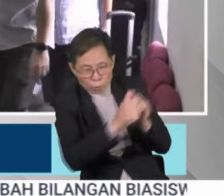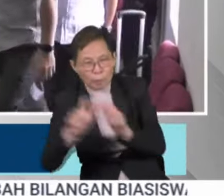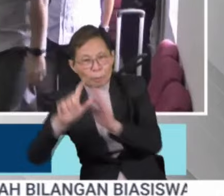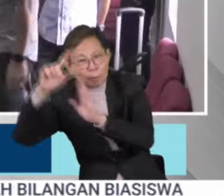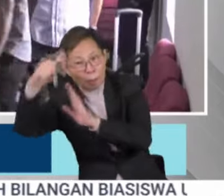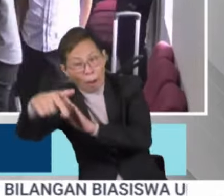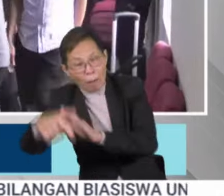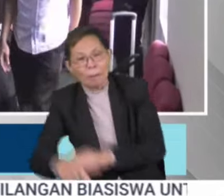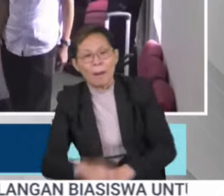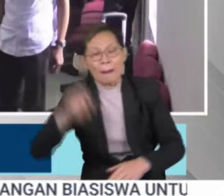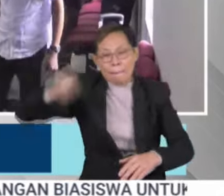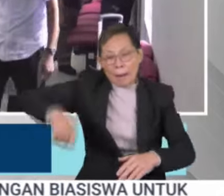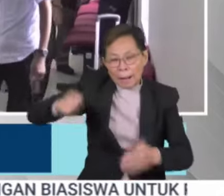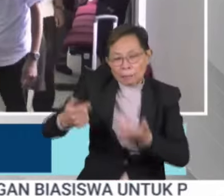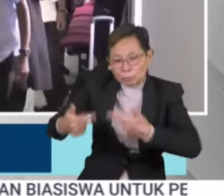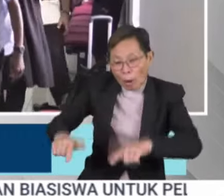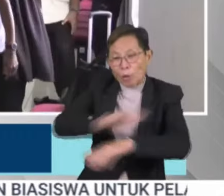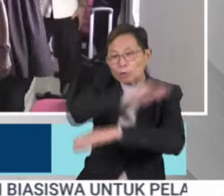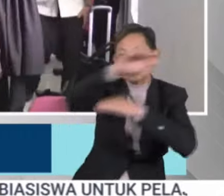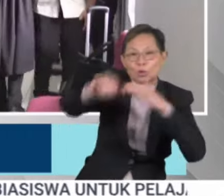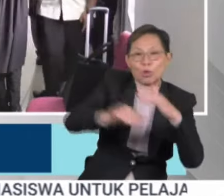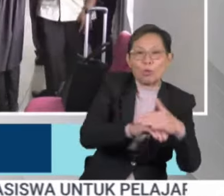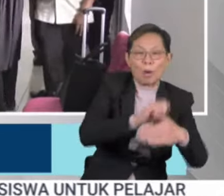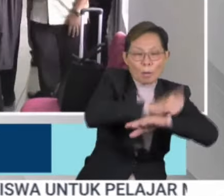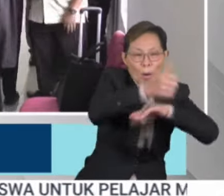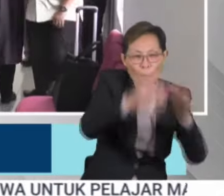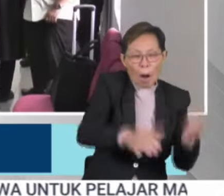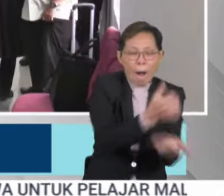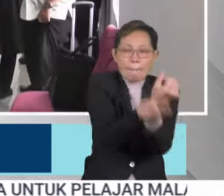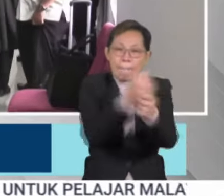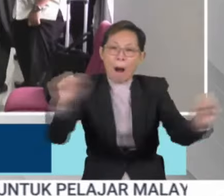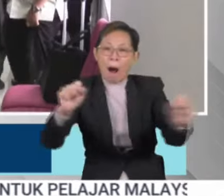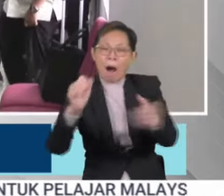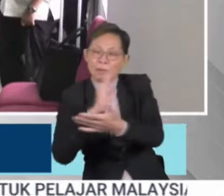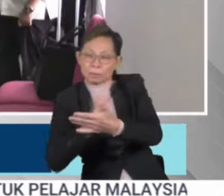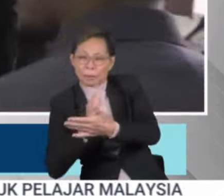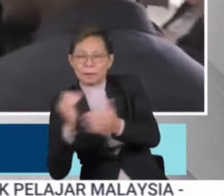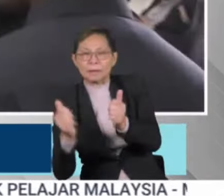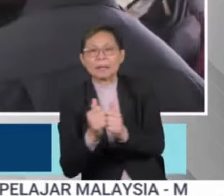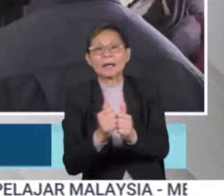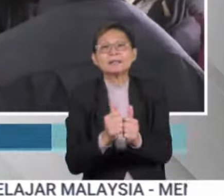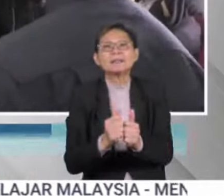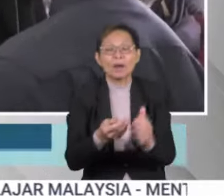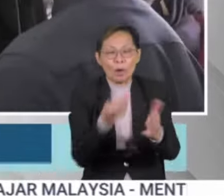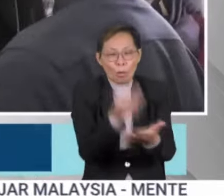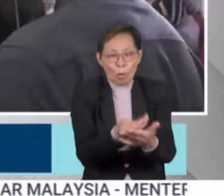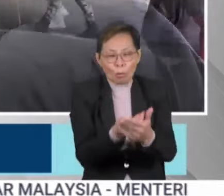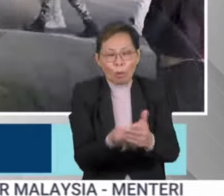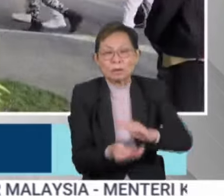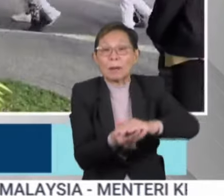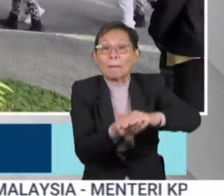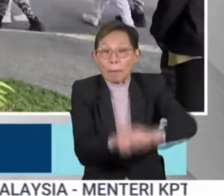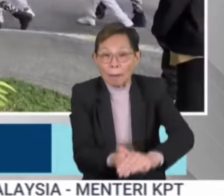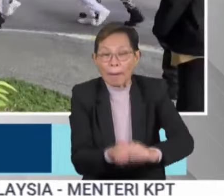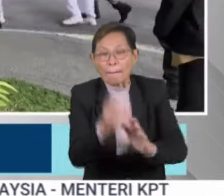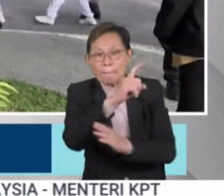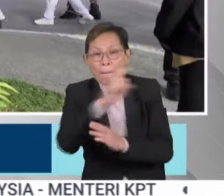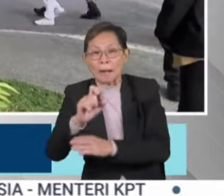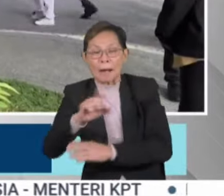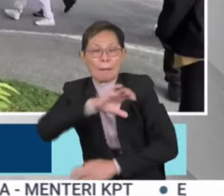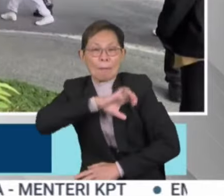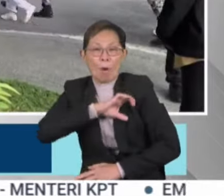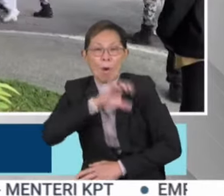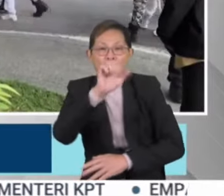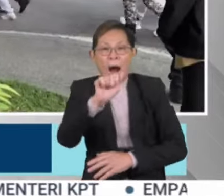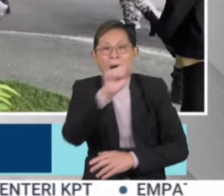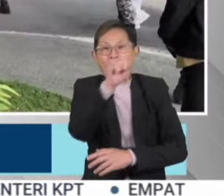kelak. Mahkamah membenarkan kesemua tertuduh dilepaskan sementara dengan jaminan. Bekas anggota polis Azila